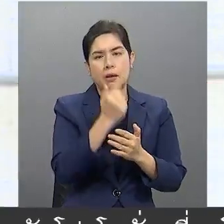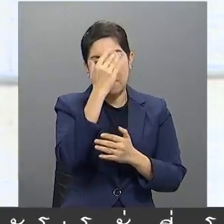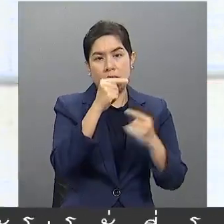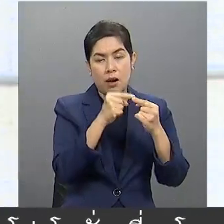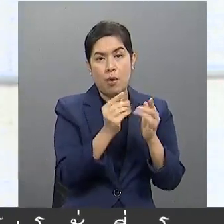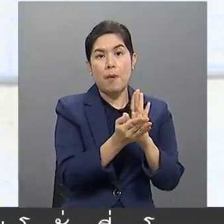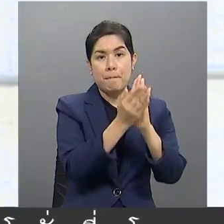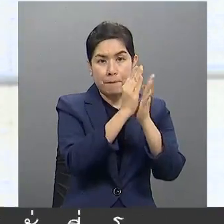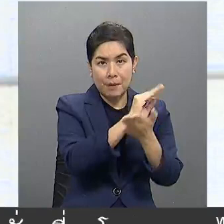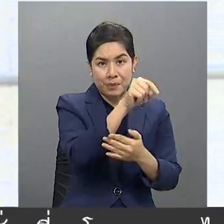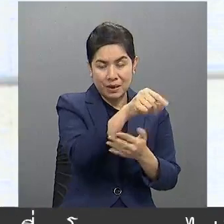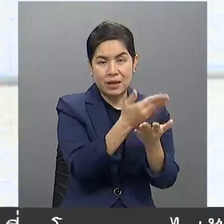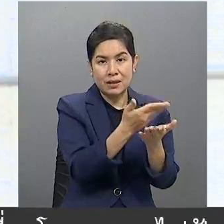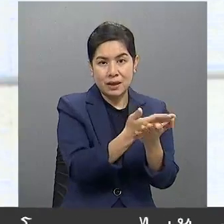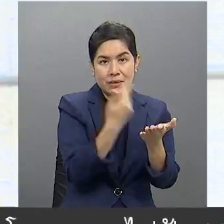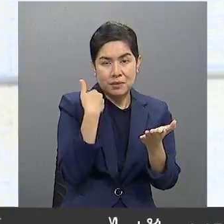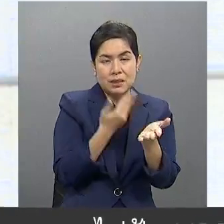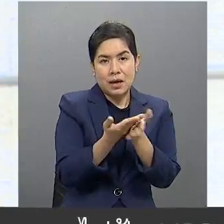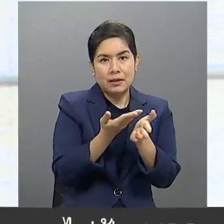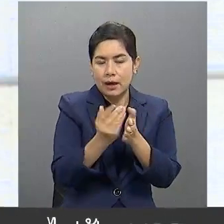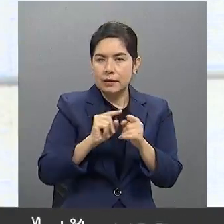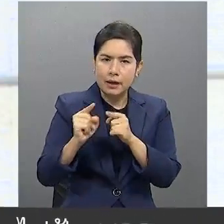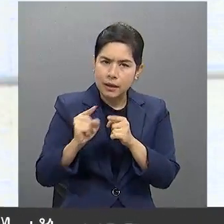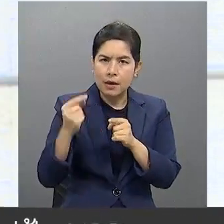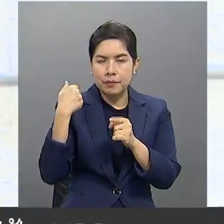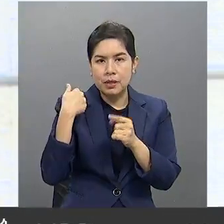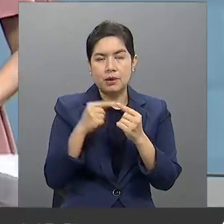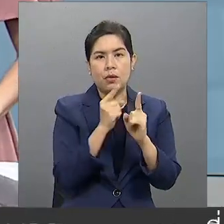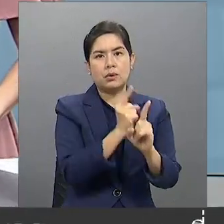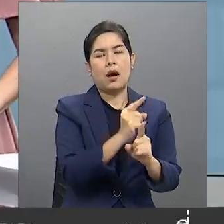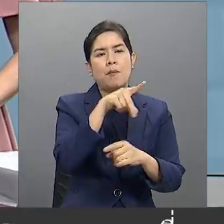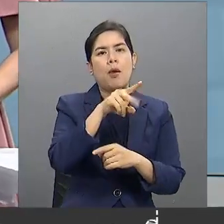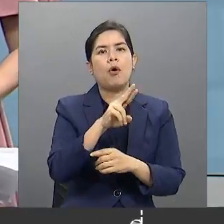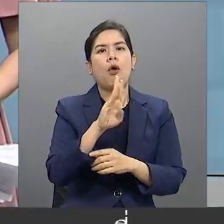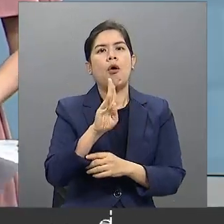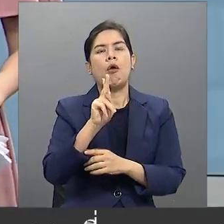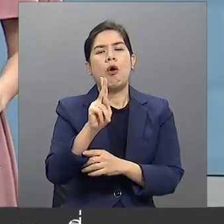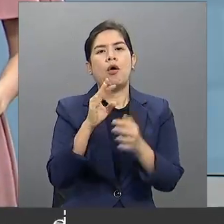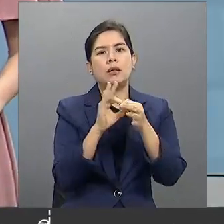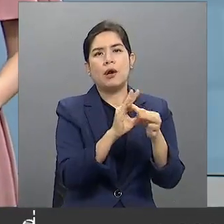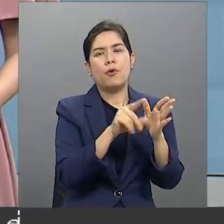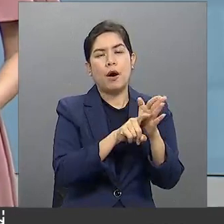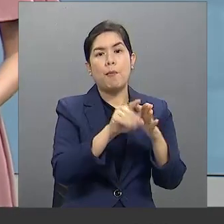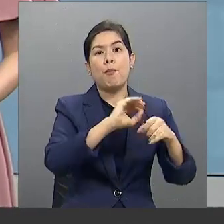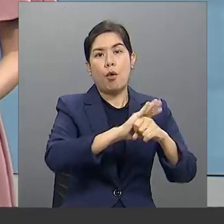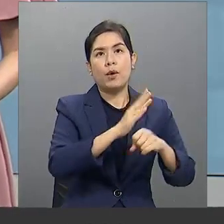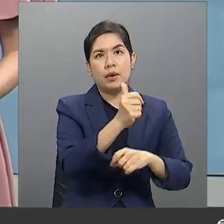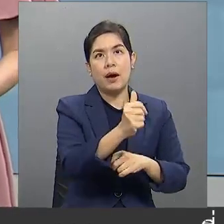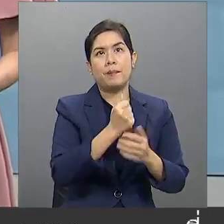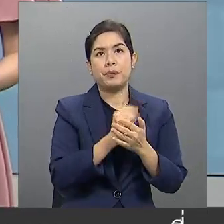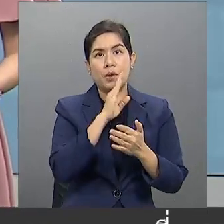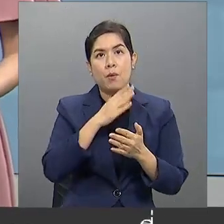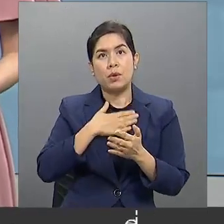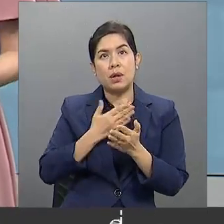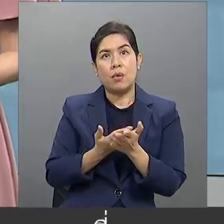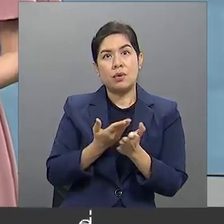การใช้จ่ายอื่นๆการเบิกใจอื่นๆภายใต้พรกwithได้เหมือนกันผมต้องซื้อธนบัตรขนส่งก็เป็นเจ้าหนี้ของรัฐบาล